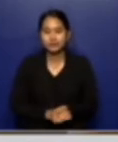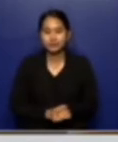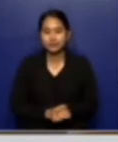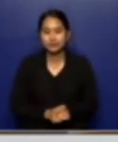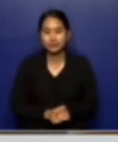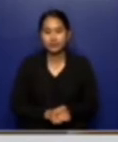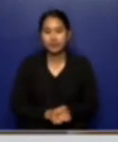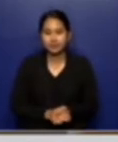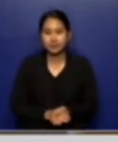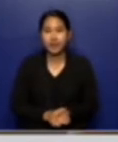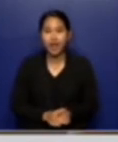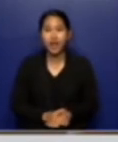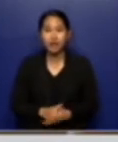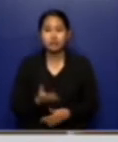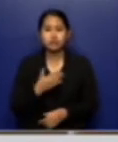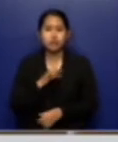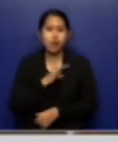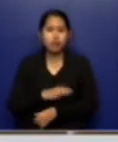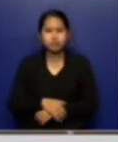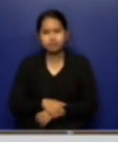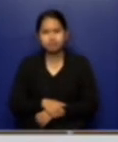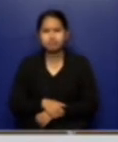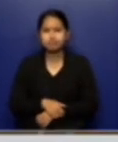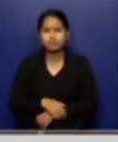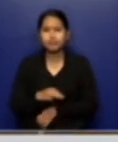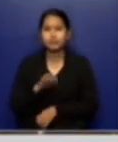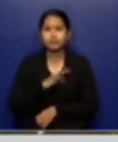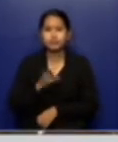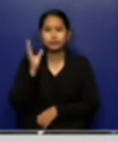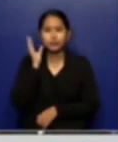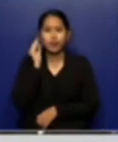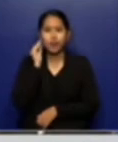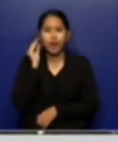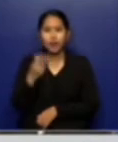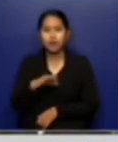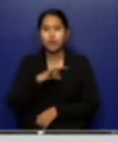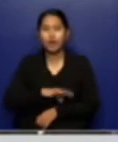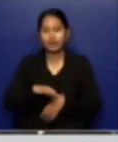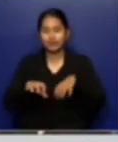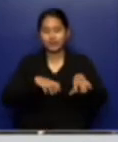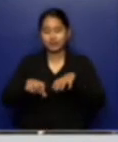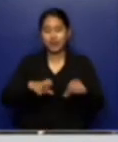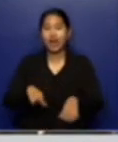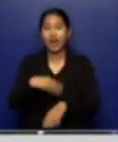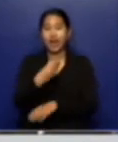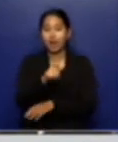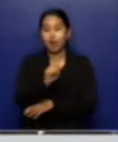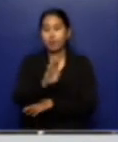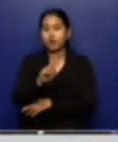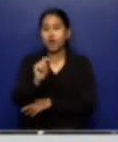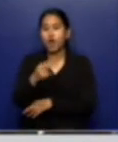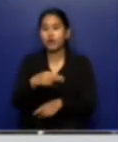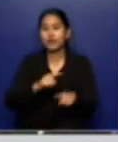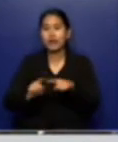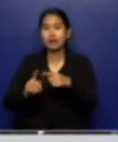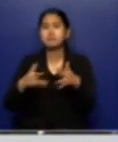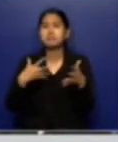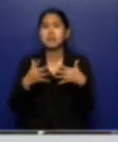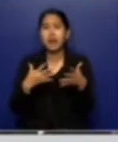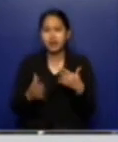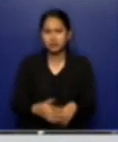ถ้าท่านประธานฟังผมแล้วเนี่ยท่านก็คิดว่าเอ้าก็จัดสรรไปให้กับอบต.อื่นๆก็ไม่เห็นเป็นไรเลย